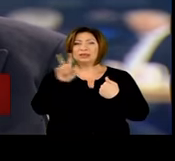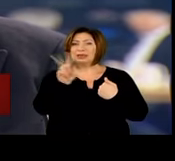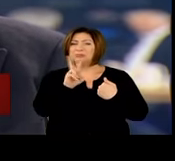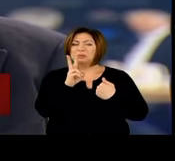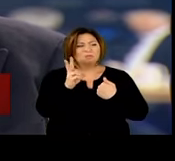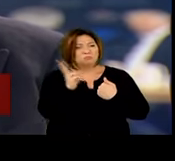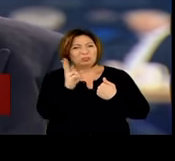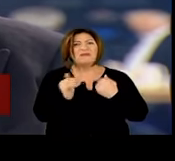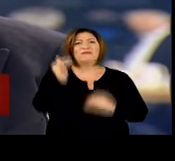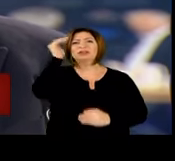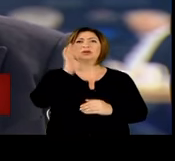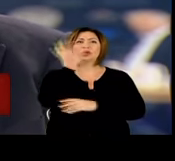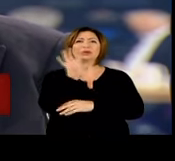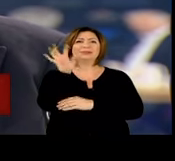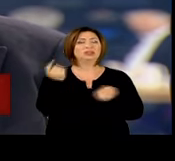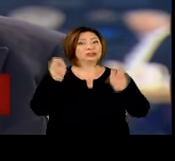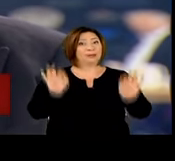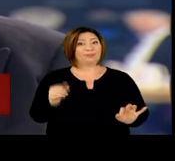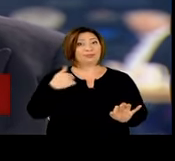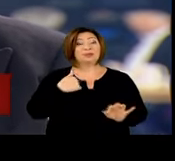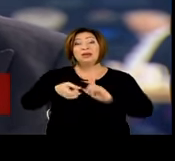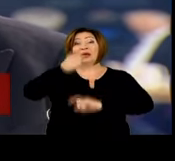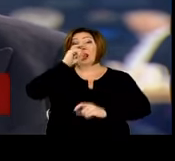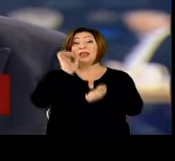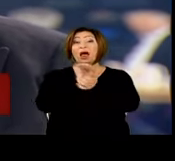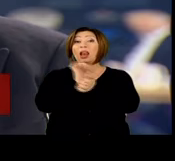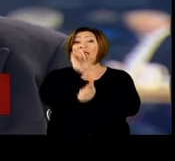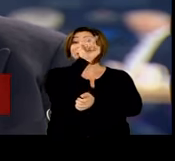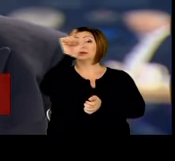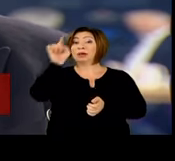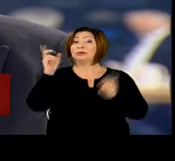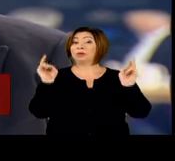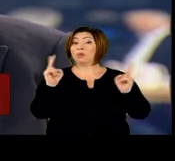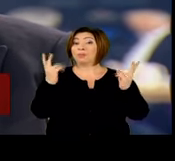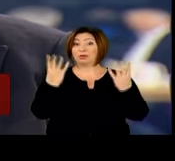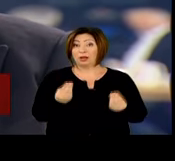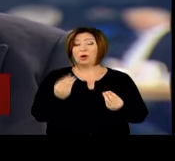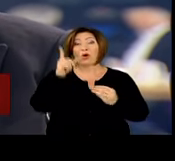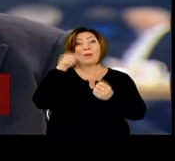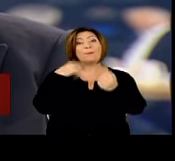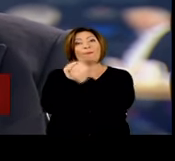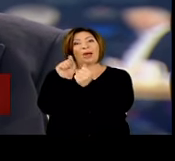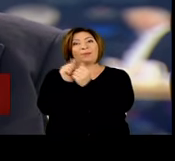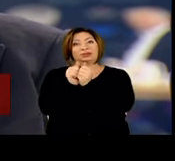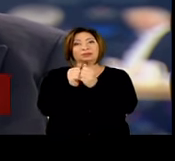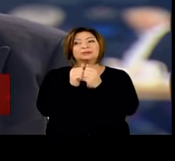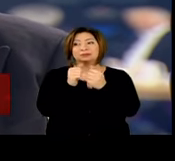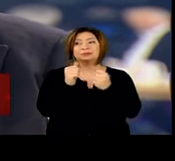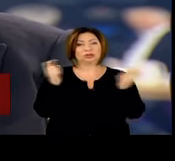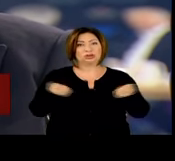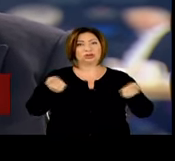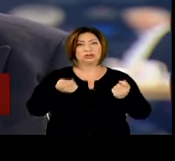sene turizm işi yaptım. O günlerde kraliyet aileleriyle genelde hep onlarla hep beraber kalırdım.